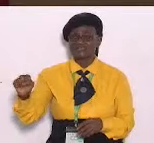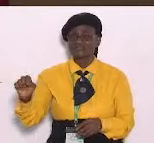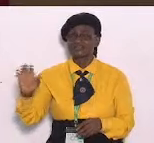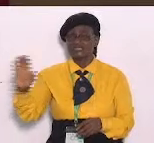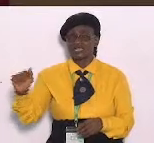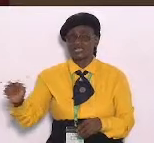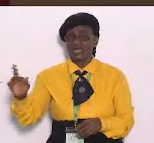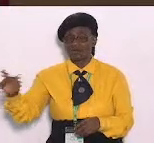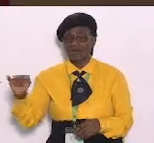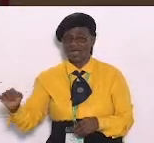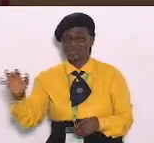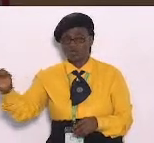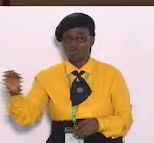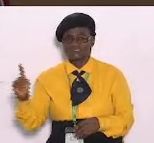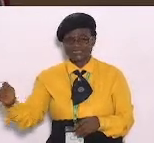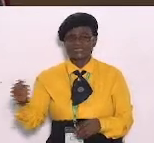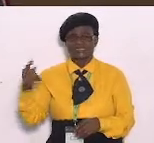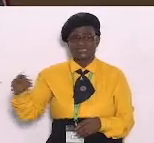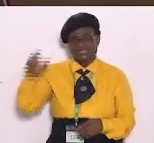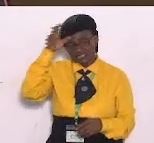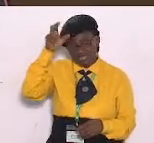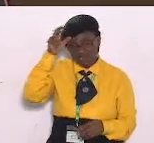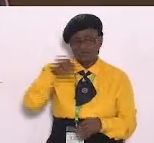Judas le diable